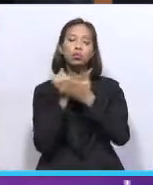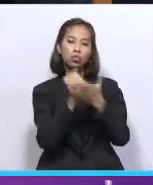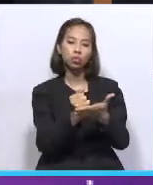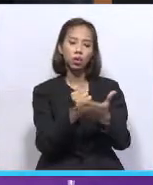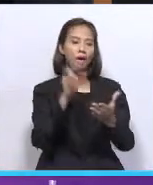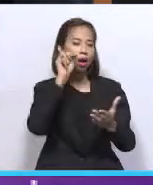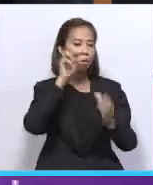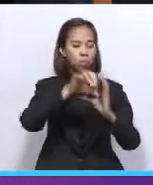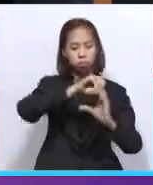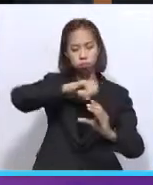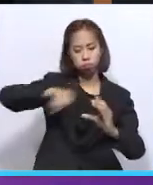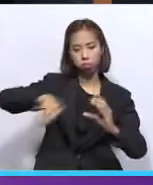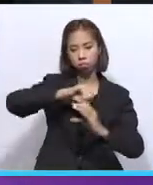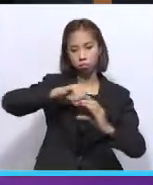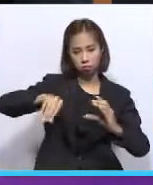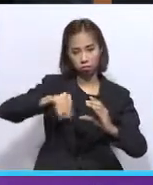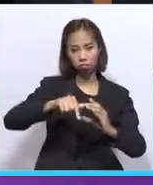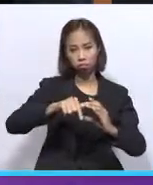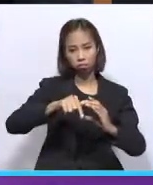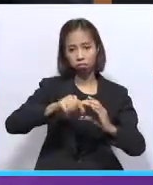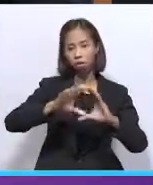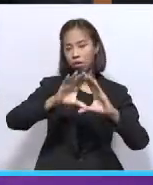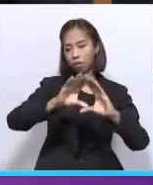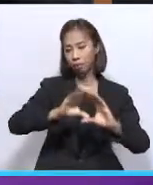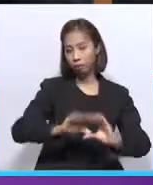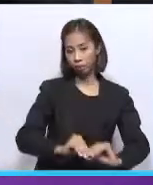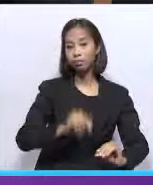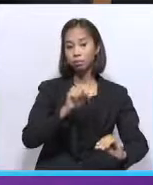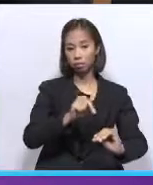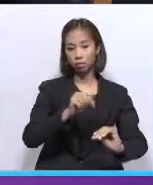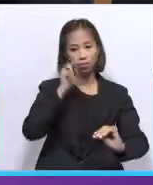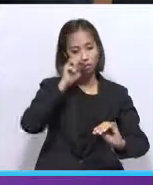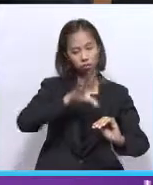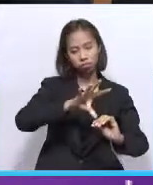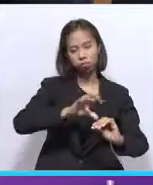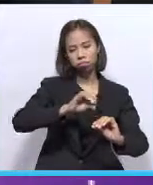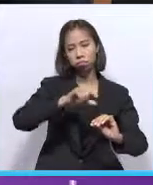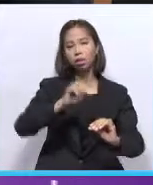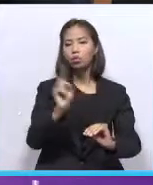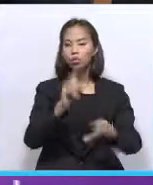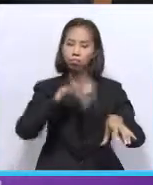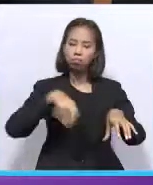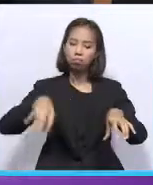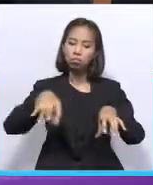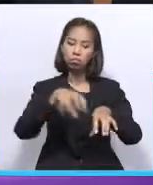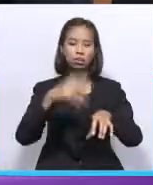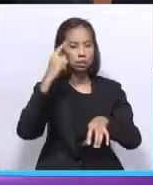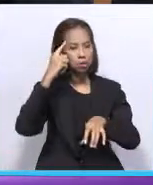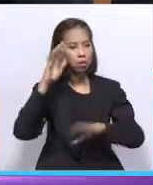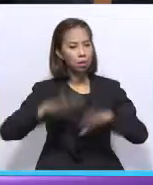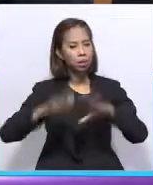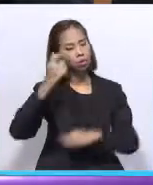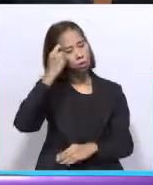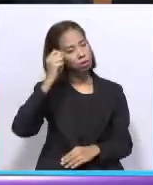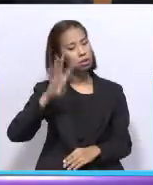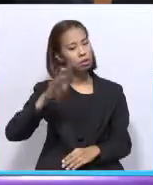ระบายน้ำถอยน้ำสูบออกจากที่มีน้ำท่วมขังตามแอ่งต่างๆคิดว่าในช่วงก็ประมาณ3-4 วันนี้ก็